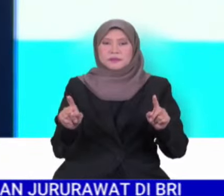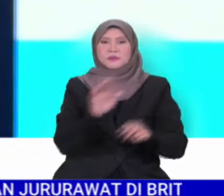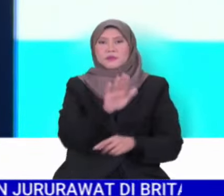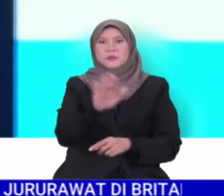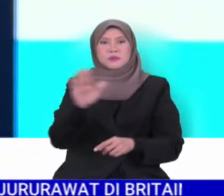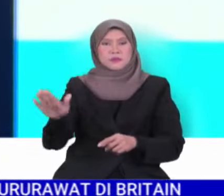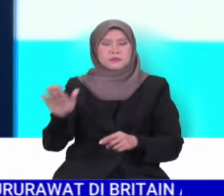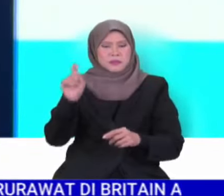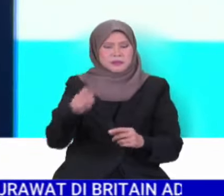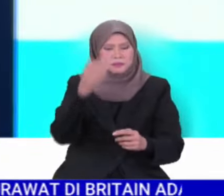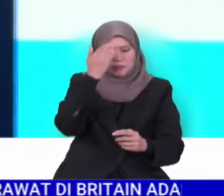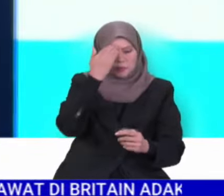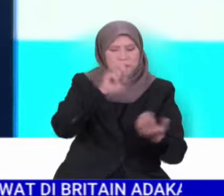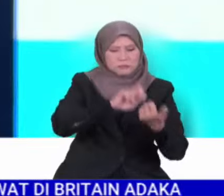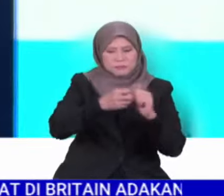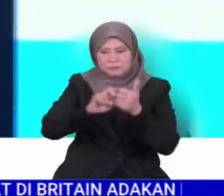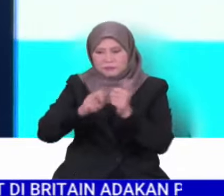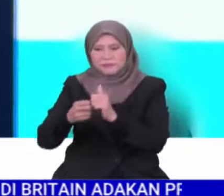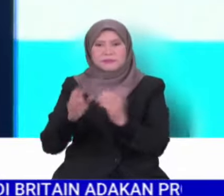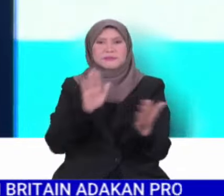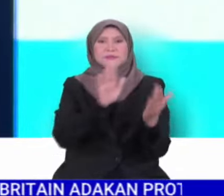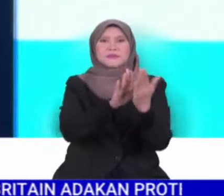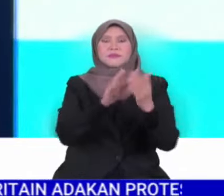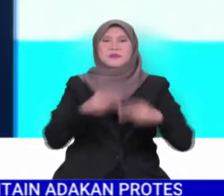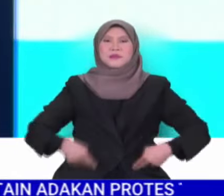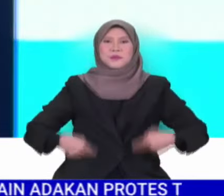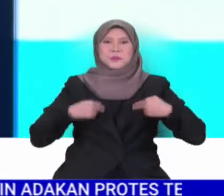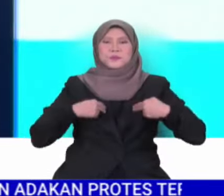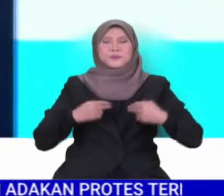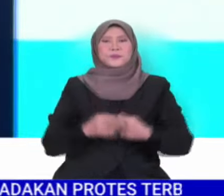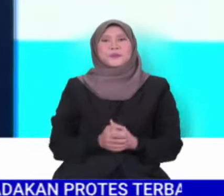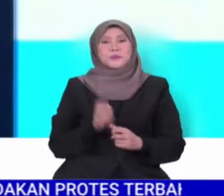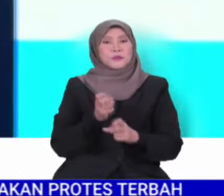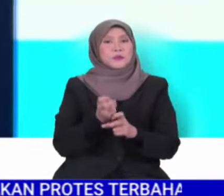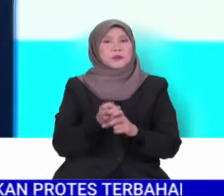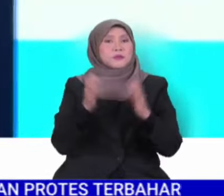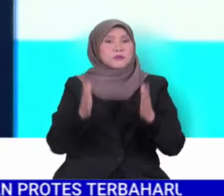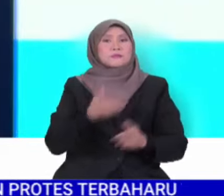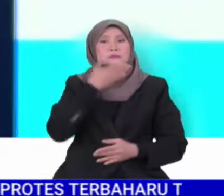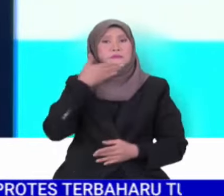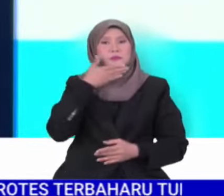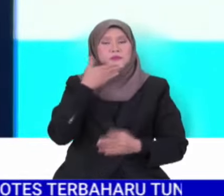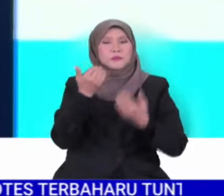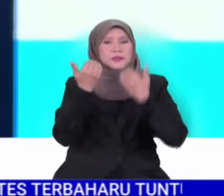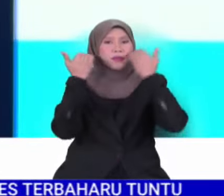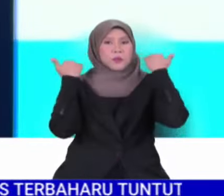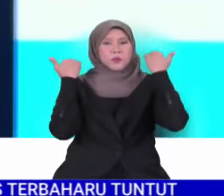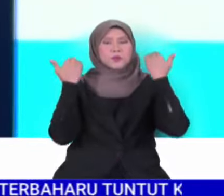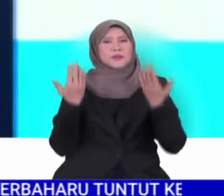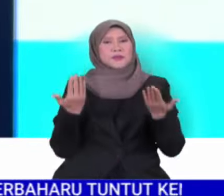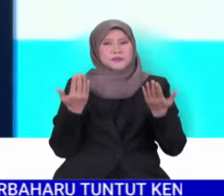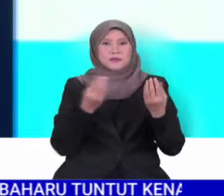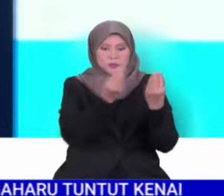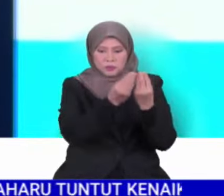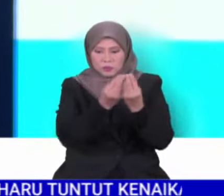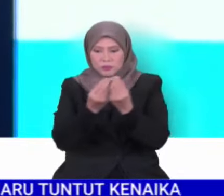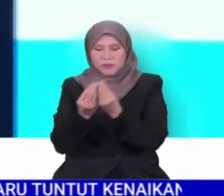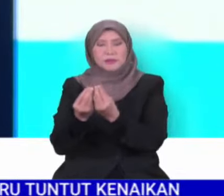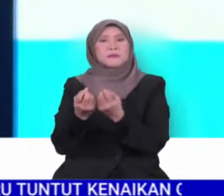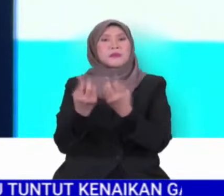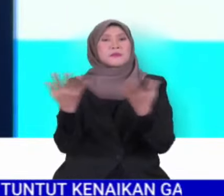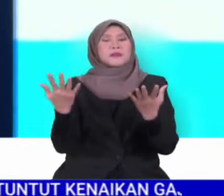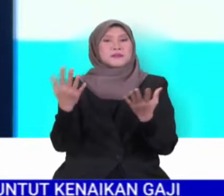bergelut dengan permasalahan hidup. Kalau saudara anak muda yang menganggur, saudara tidak akan terpukau dengan angka bahawa